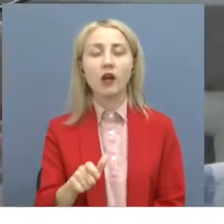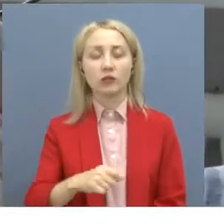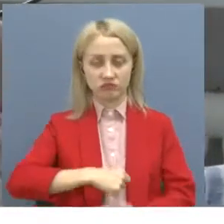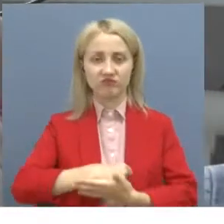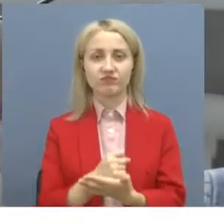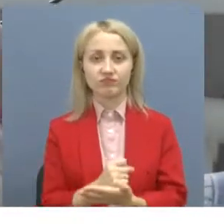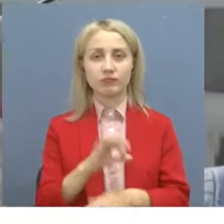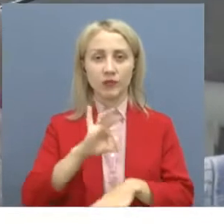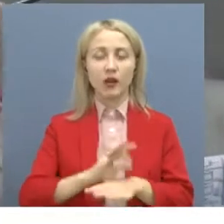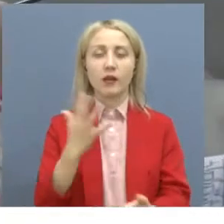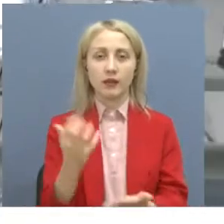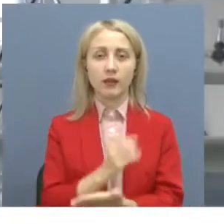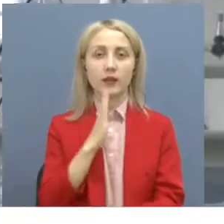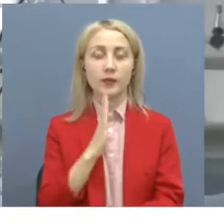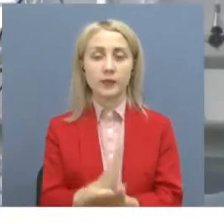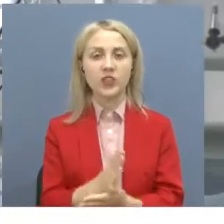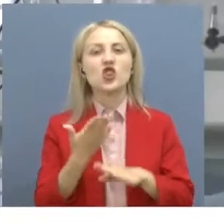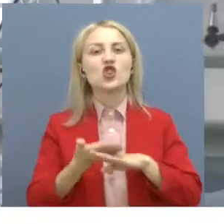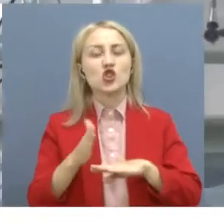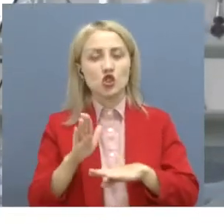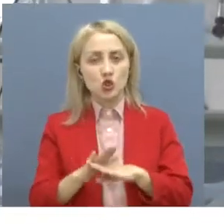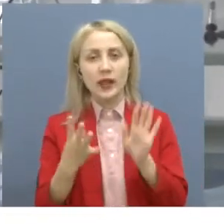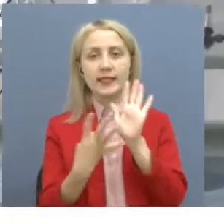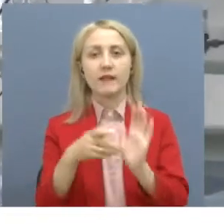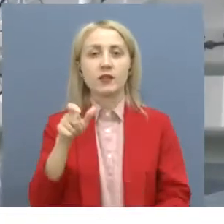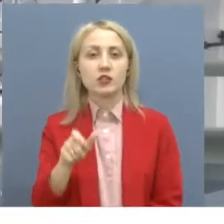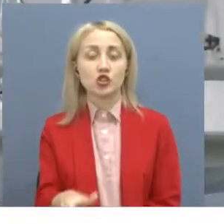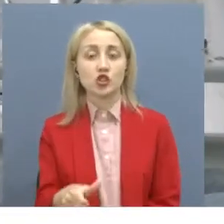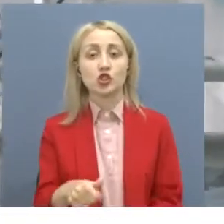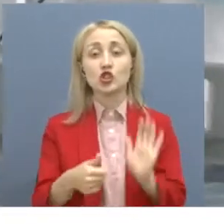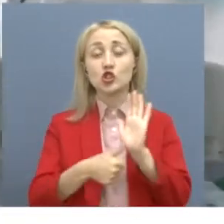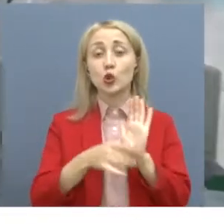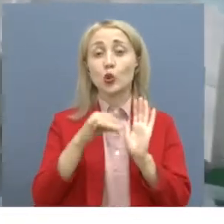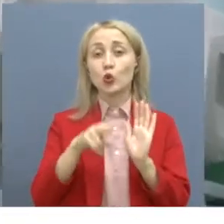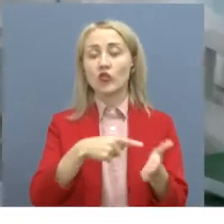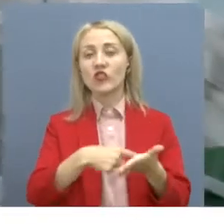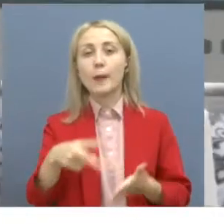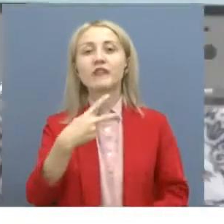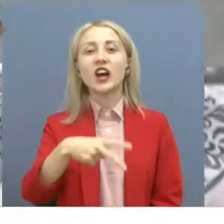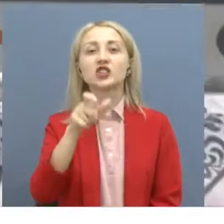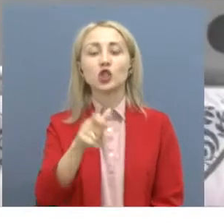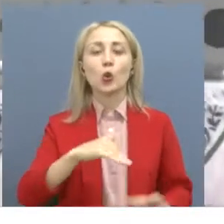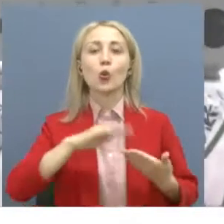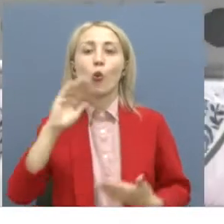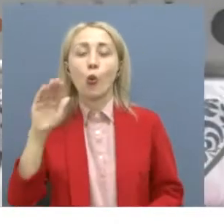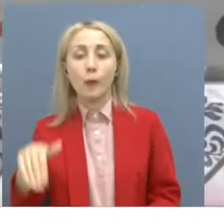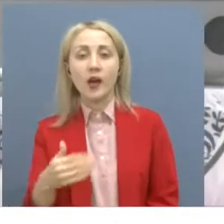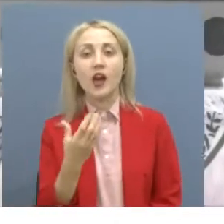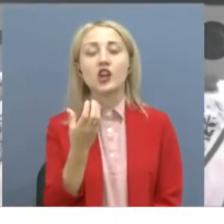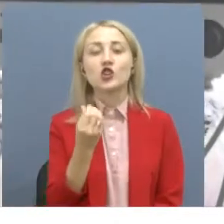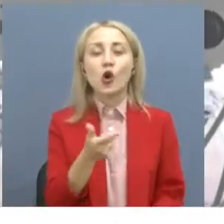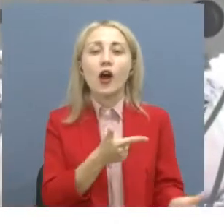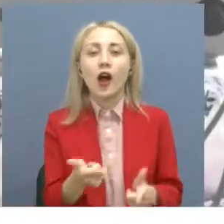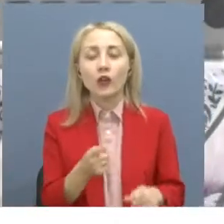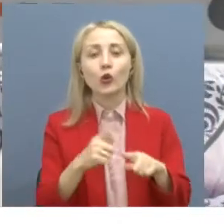7-сі күндері облыстық диспансерде емделген 20 науқас жазылып шықты. Алдағы уақытта тағы 14-і өз үйіне жіберіледі